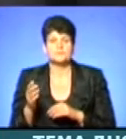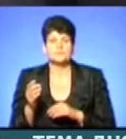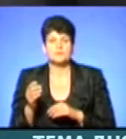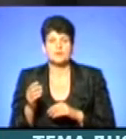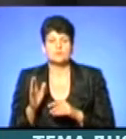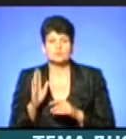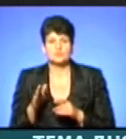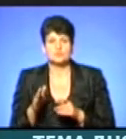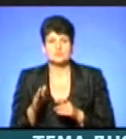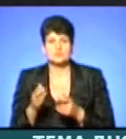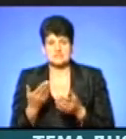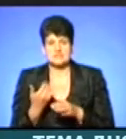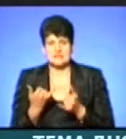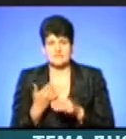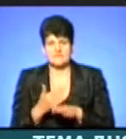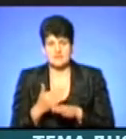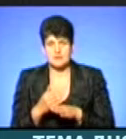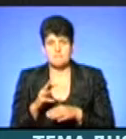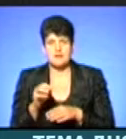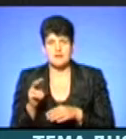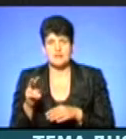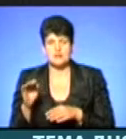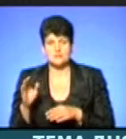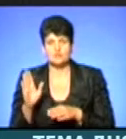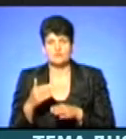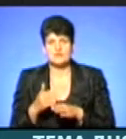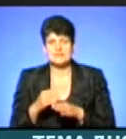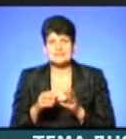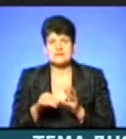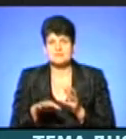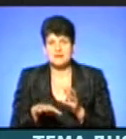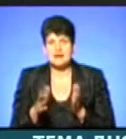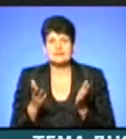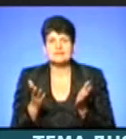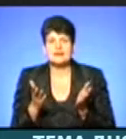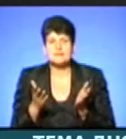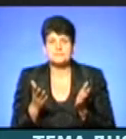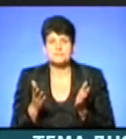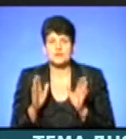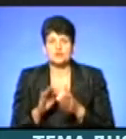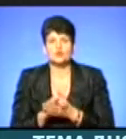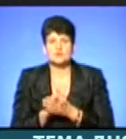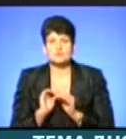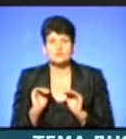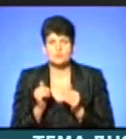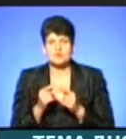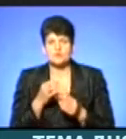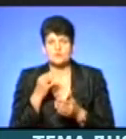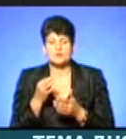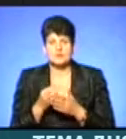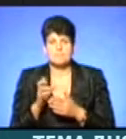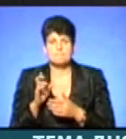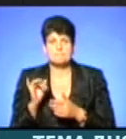сміттєзвалищі, будуть зараз виділені, і на Малошцях будуть пізніше виділені земельні ділянки, де товариство з обмеженою